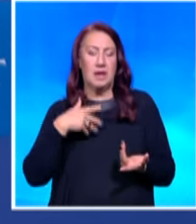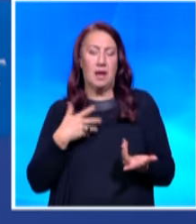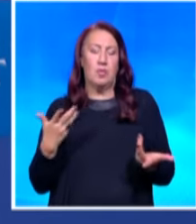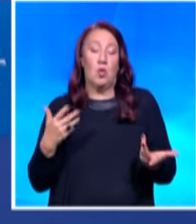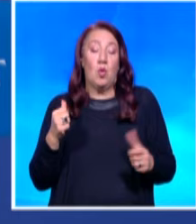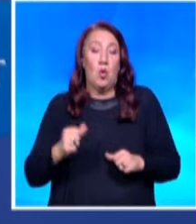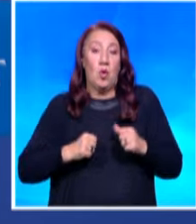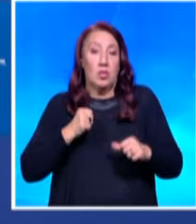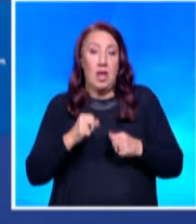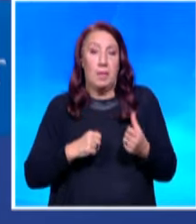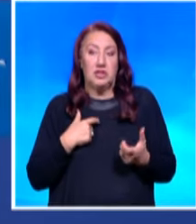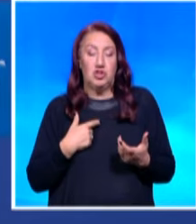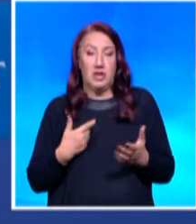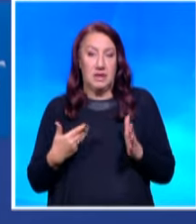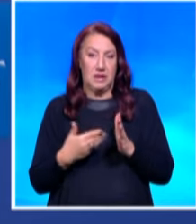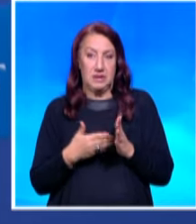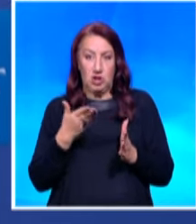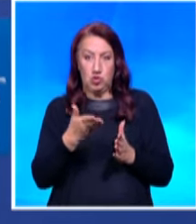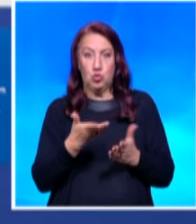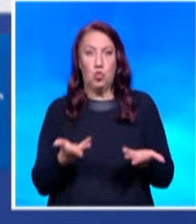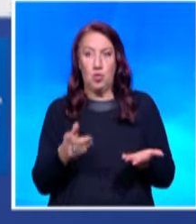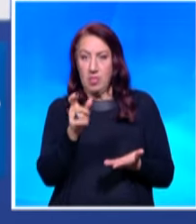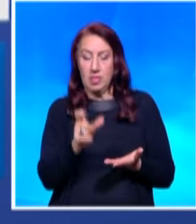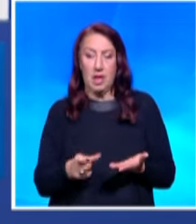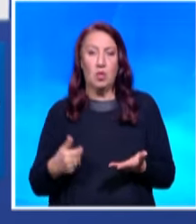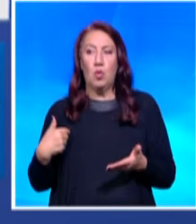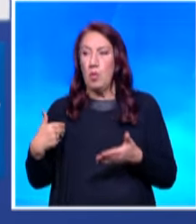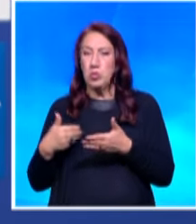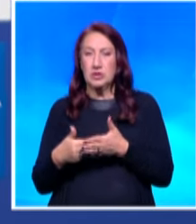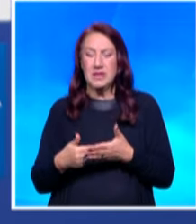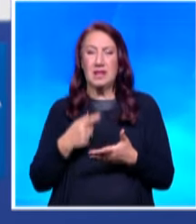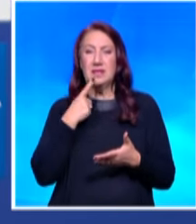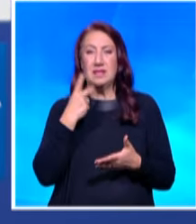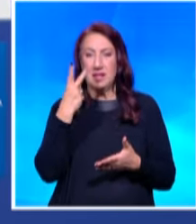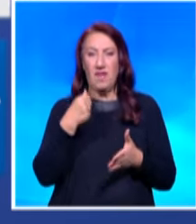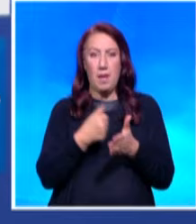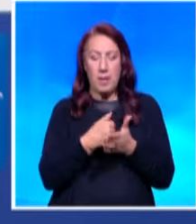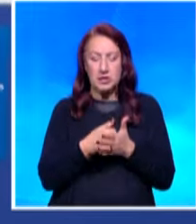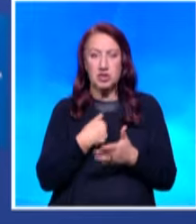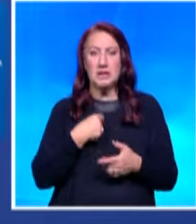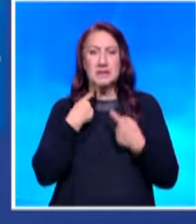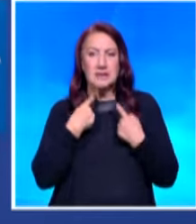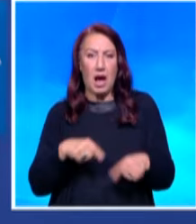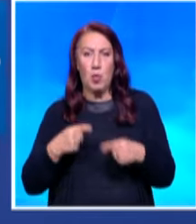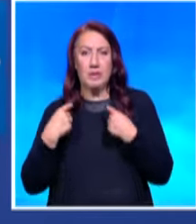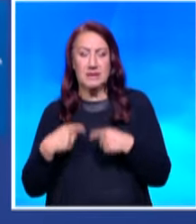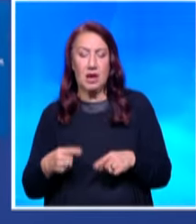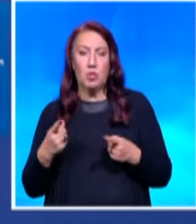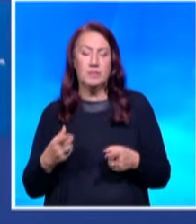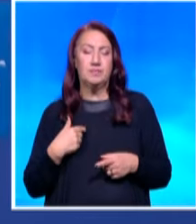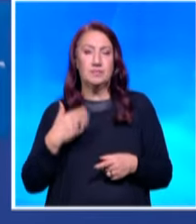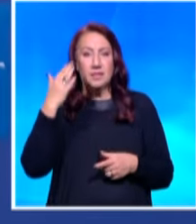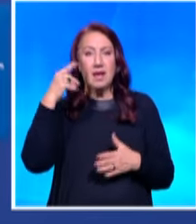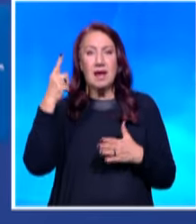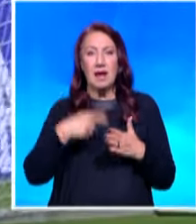върху него в последните игри, които ние не победихме. Последните си два матча и грешките, които допусна